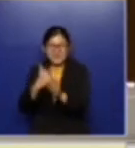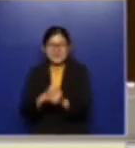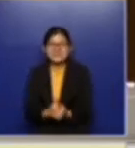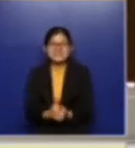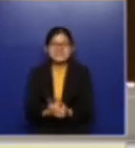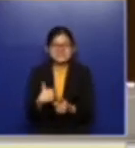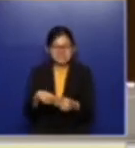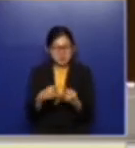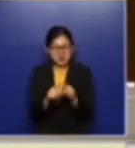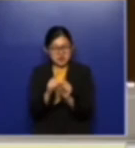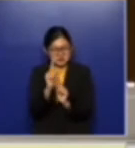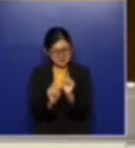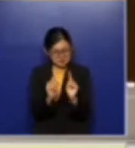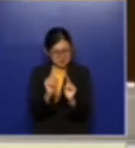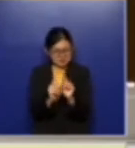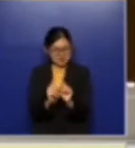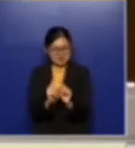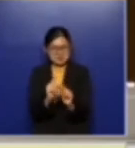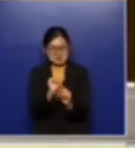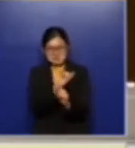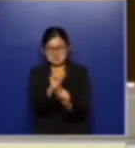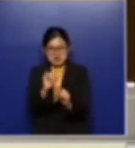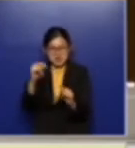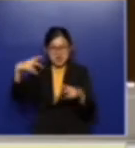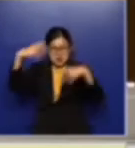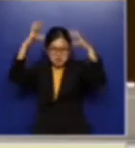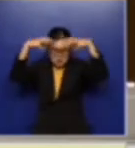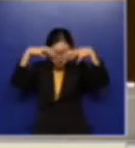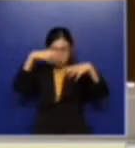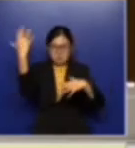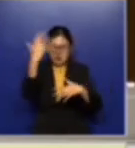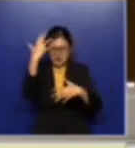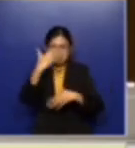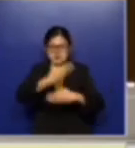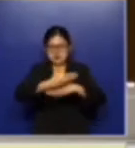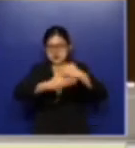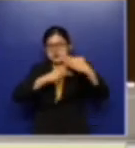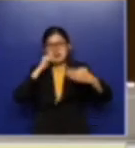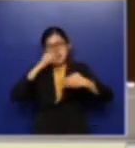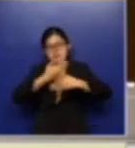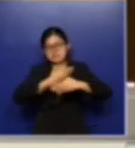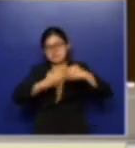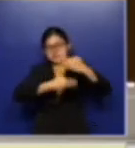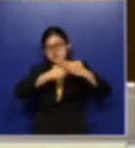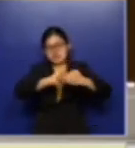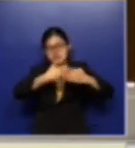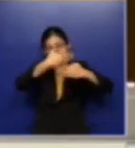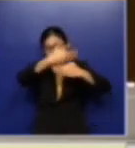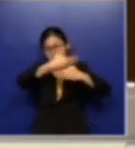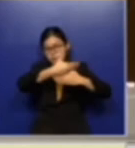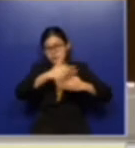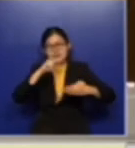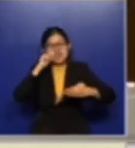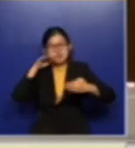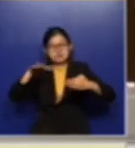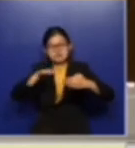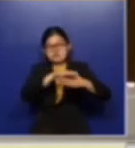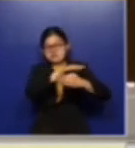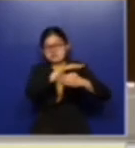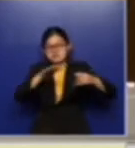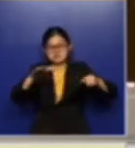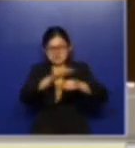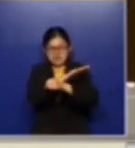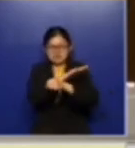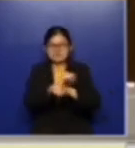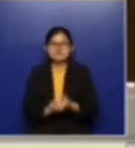าประเมินว่าน้ำพายุจะเข้าน้ำจะเต็มเขื่อนแล้วพอพฤศจิกาธันวาก็จะมีโอกาสทำนา